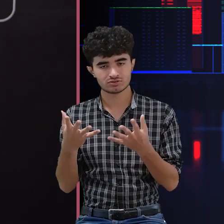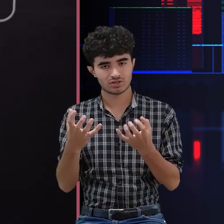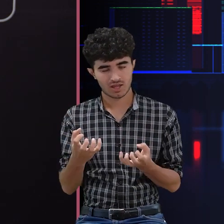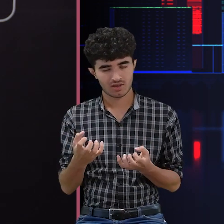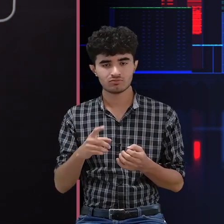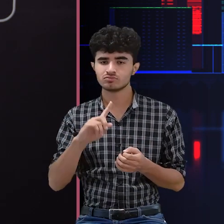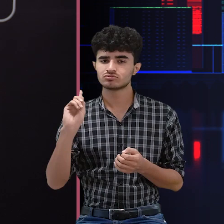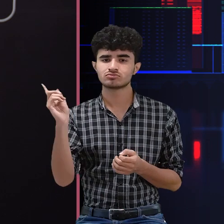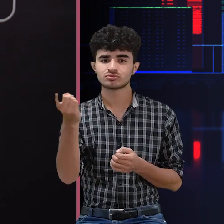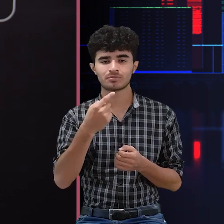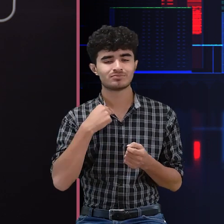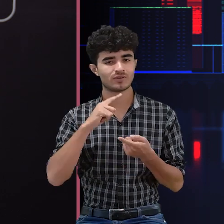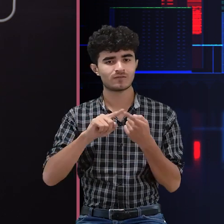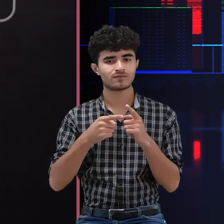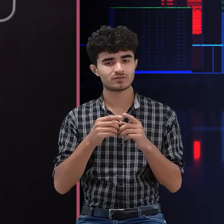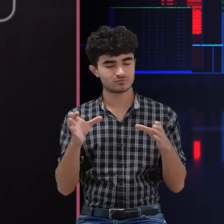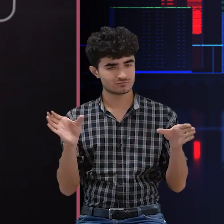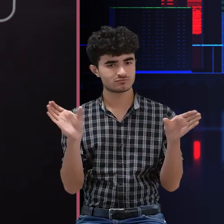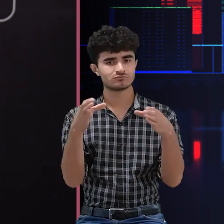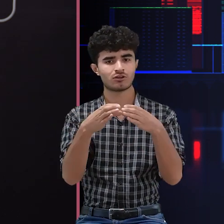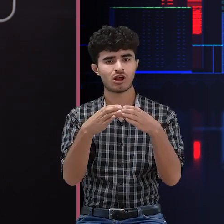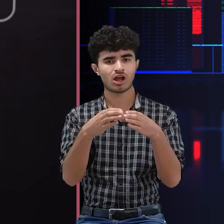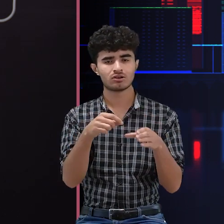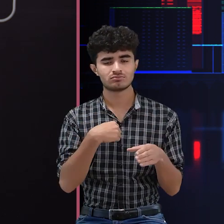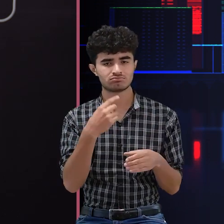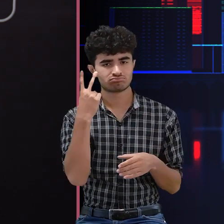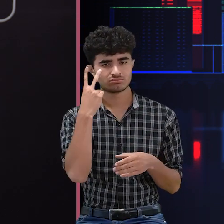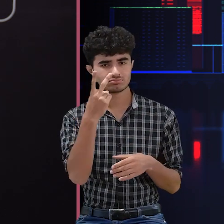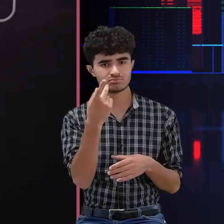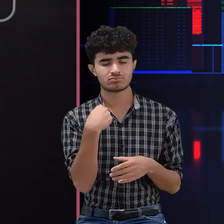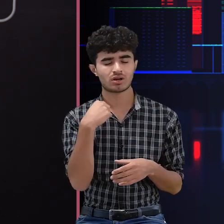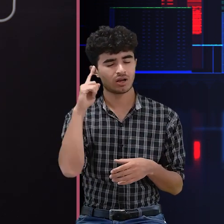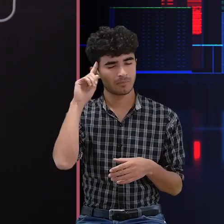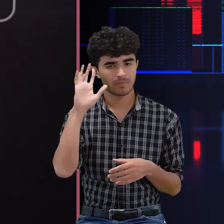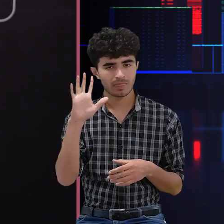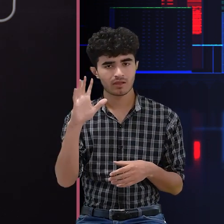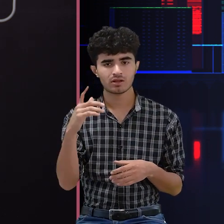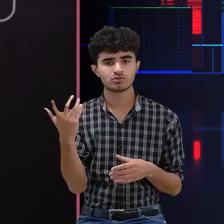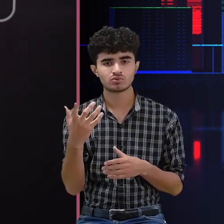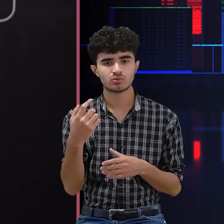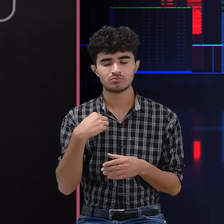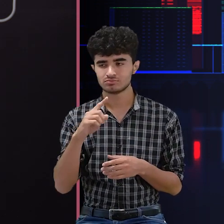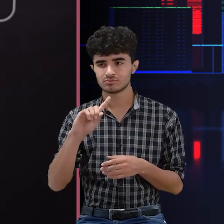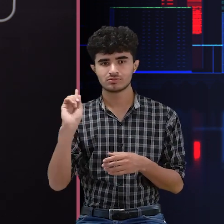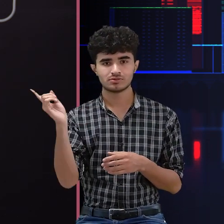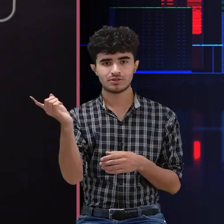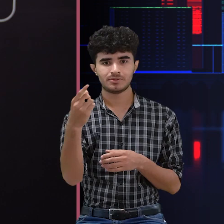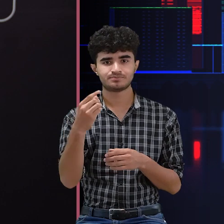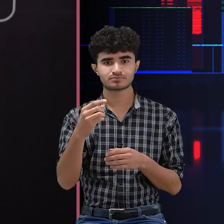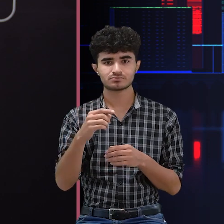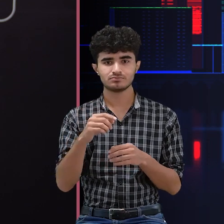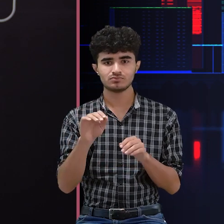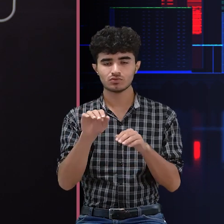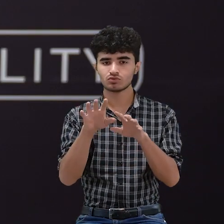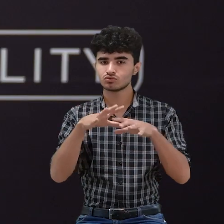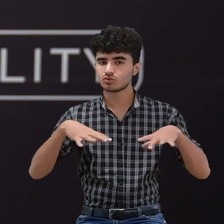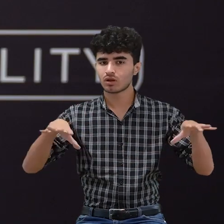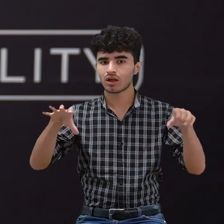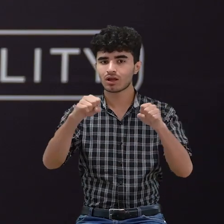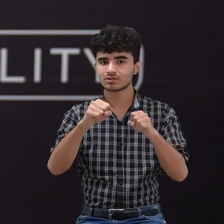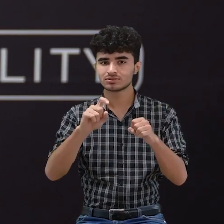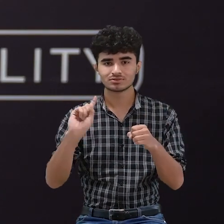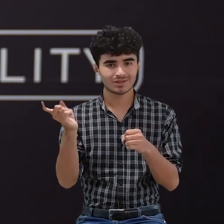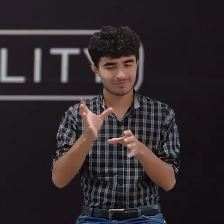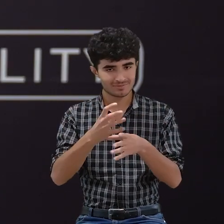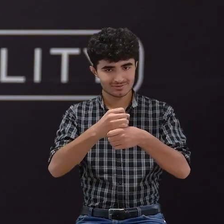اور ان سب یہ سب لوگ جو ہیں میں سمجھتی ہوں کہ ایک معاشرے کے تانا